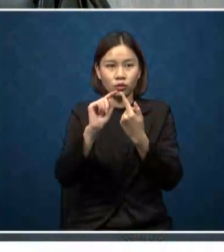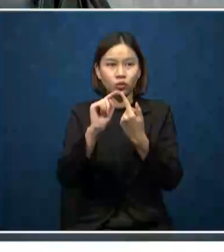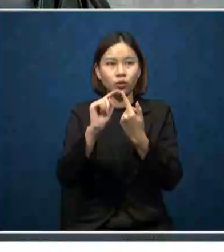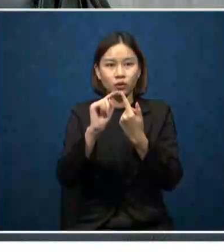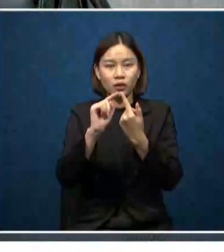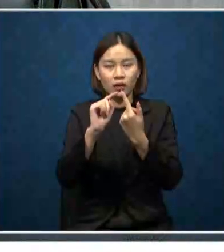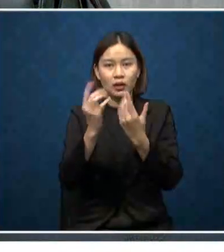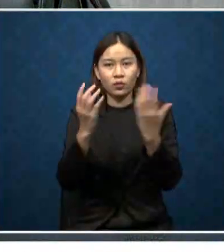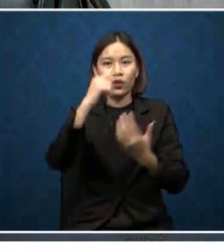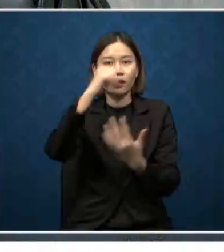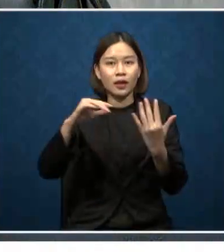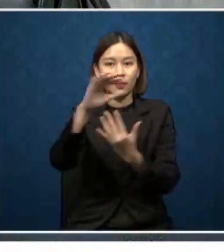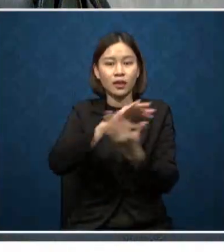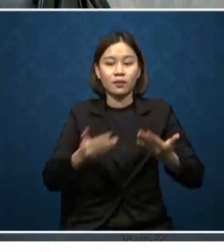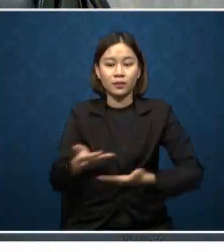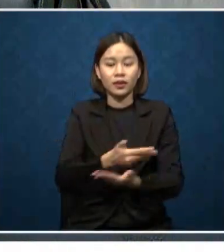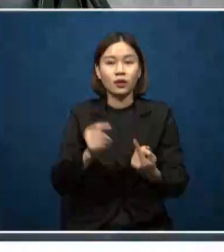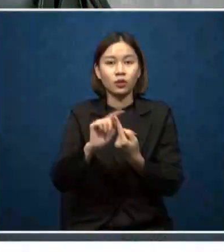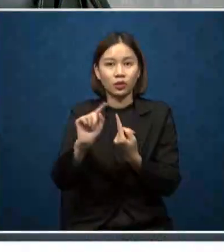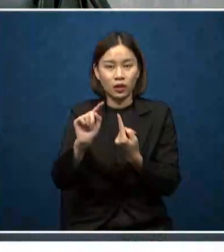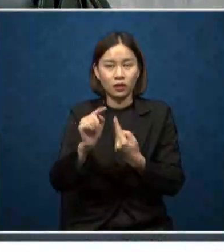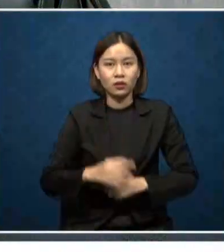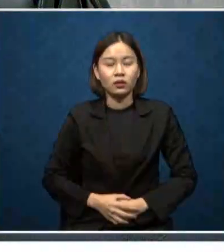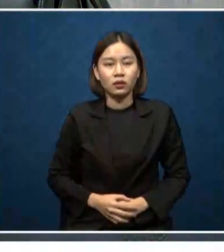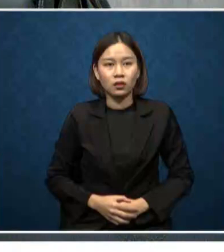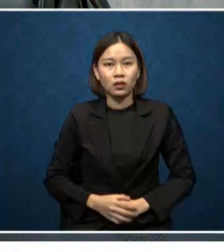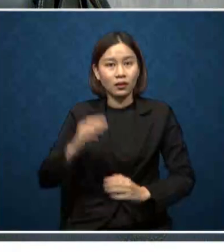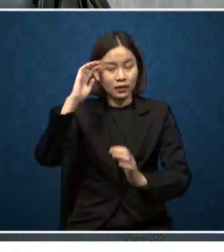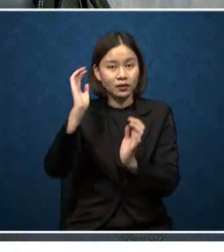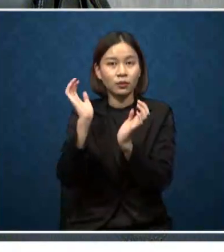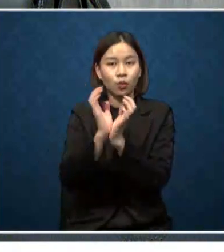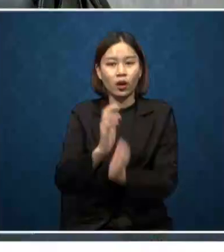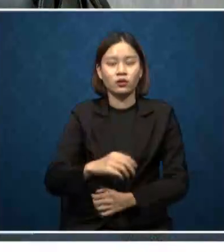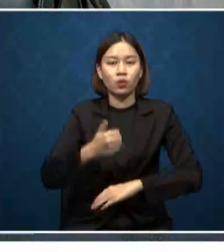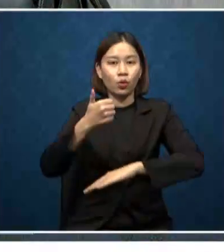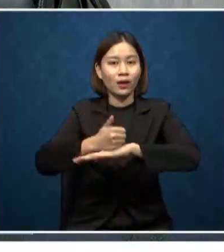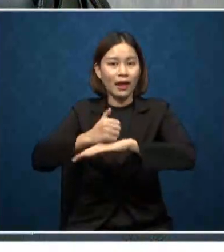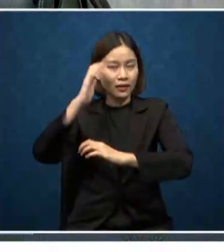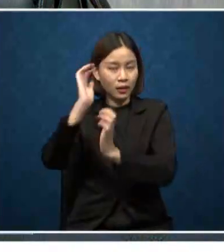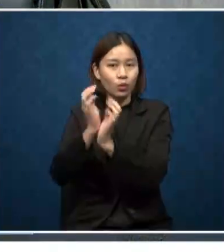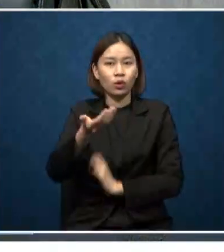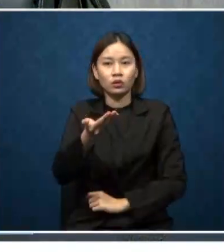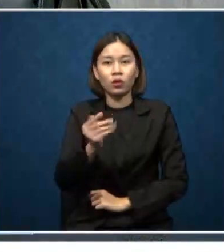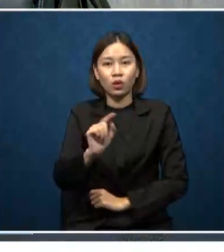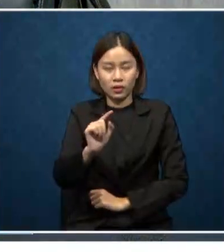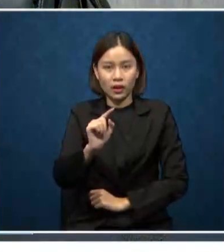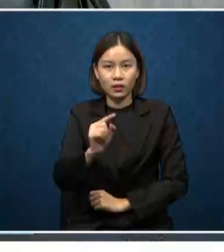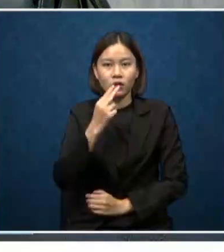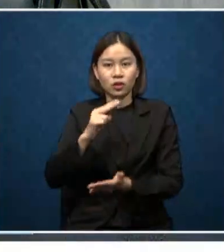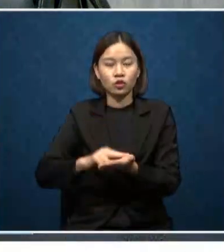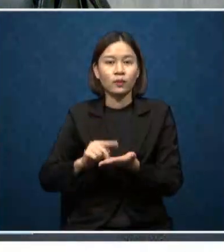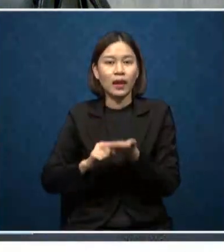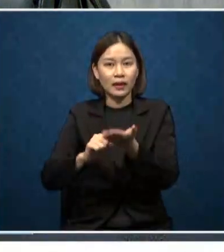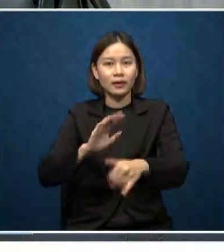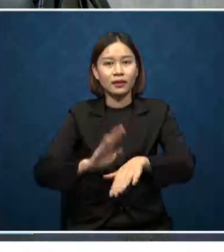ในการพิจารณาคดีที่เจ้าหน้าที่ตำรวจนะครับโดยผตรขออนุญาตออกหมายเรียกตัว